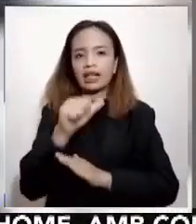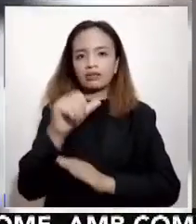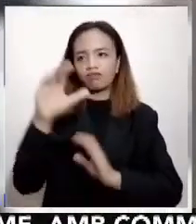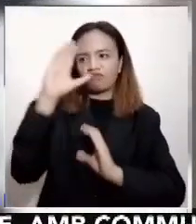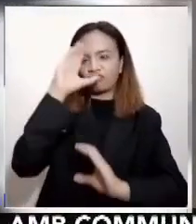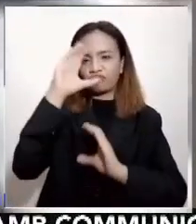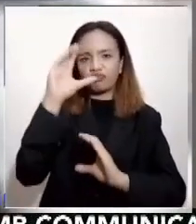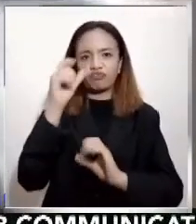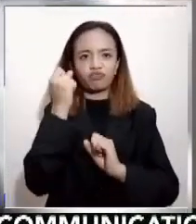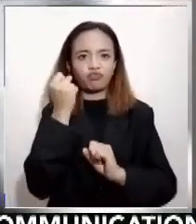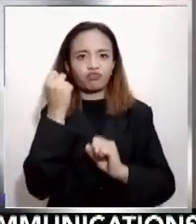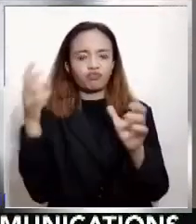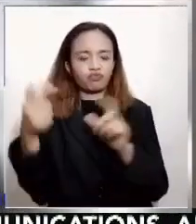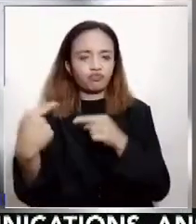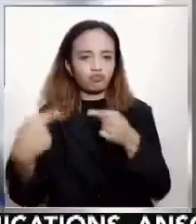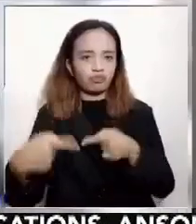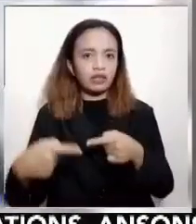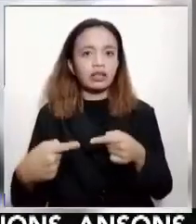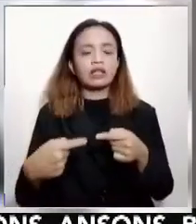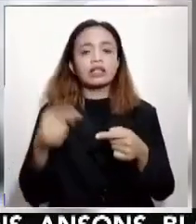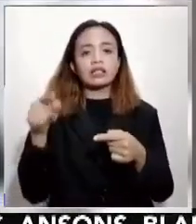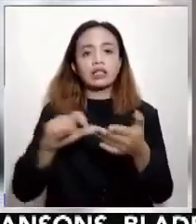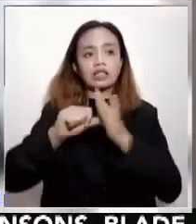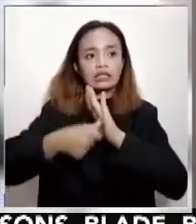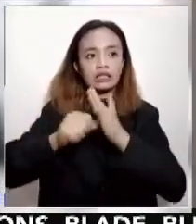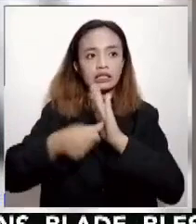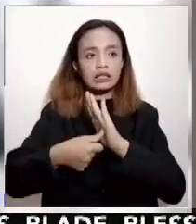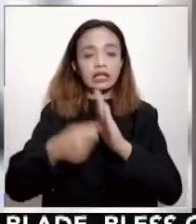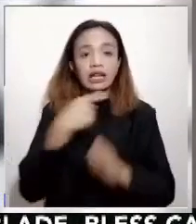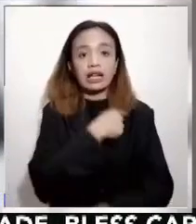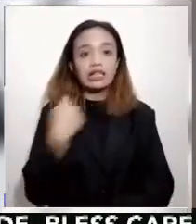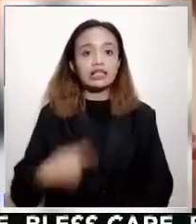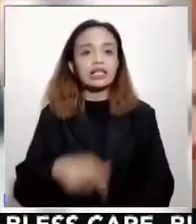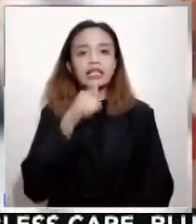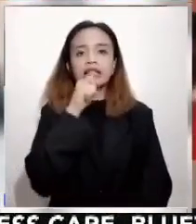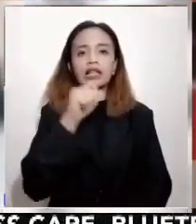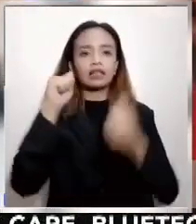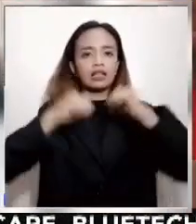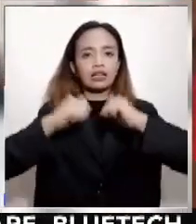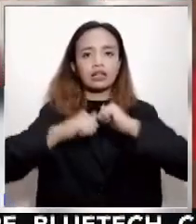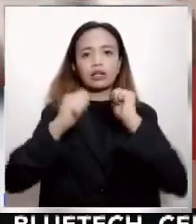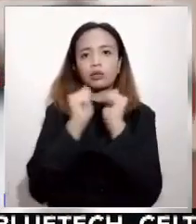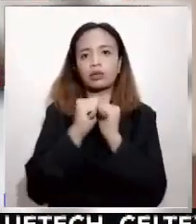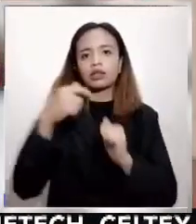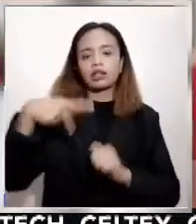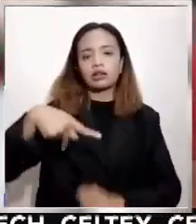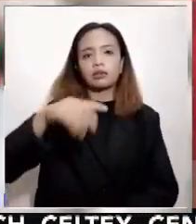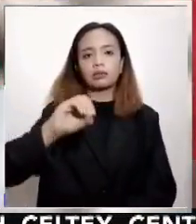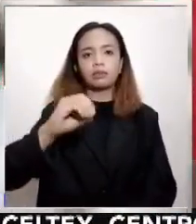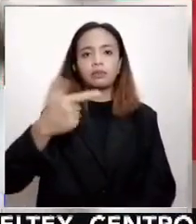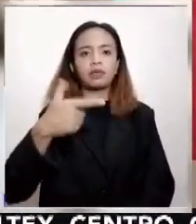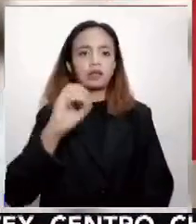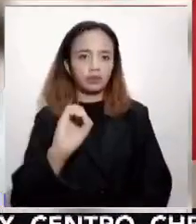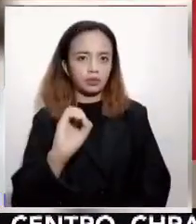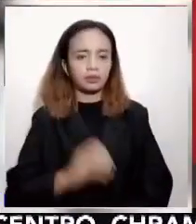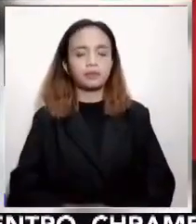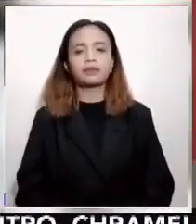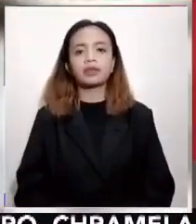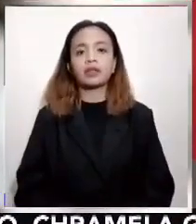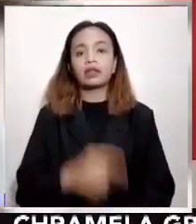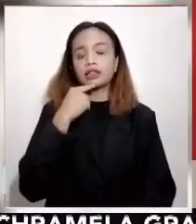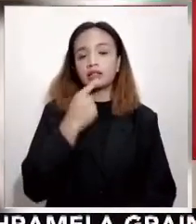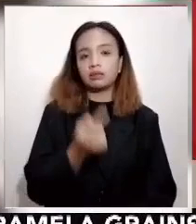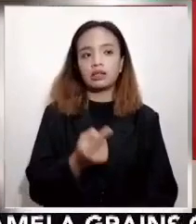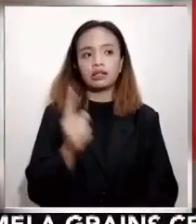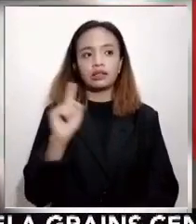din ni Ambassador Huang na tutol ang China sa POGO o Philippine Offshore Gaming Operators. Sa isang statement, nagpahayag